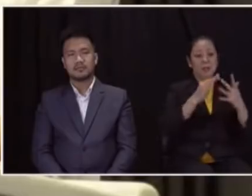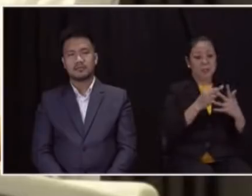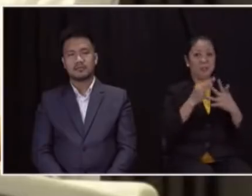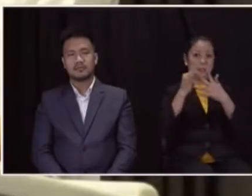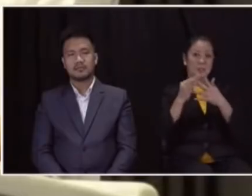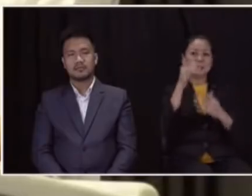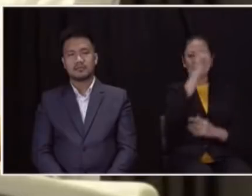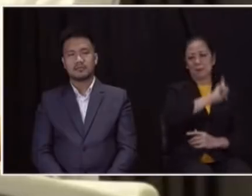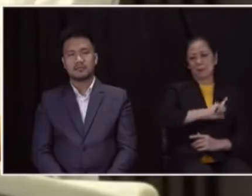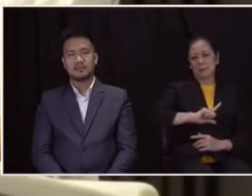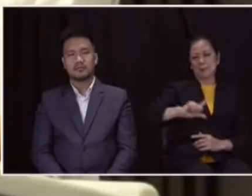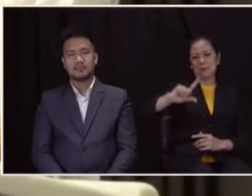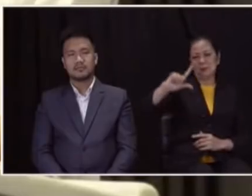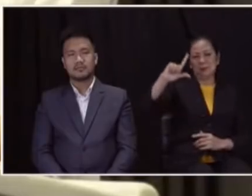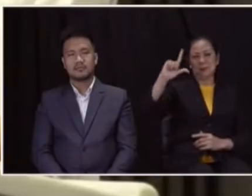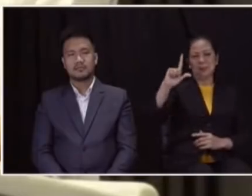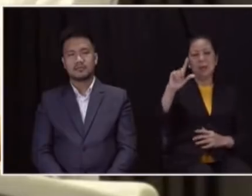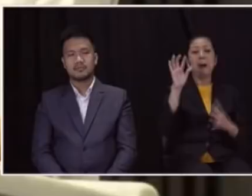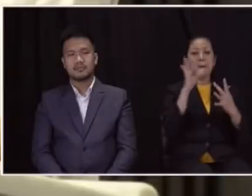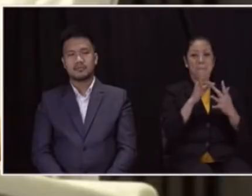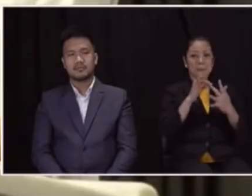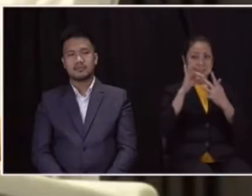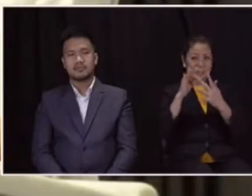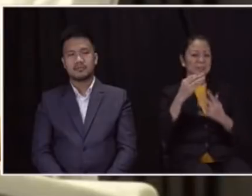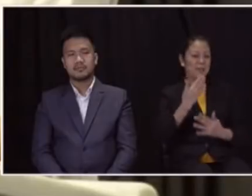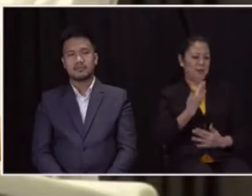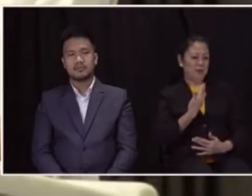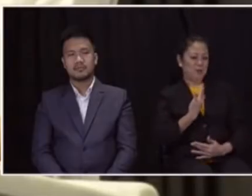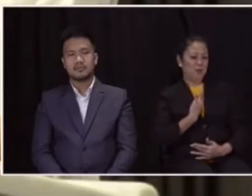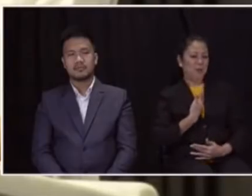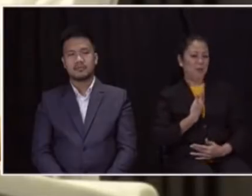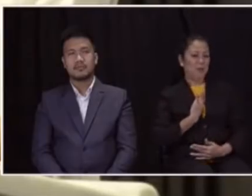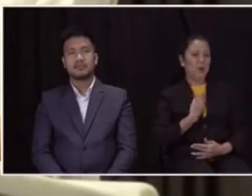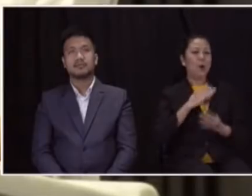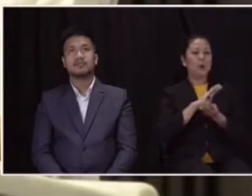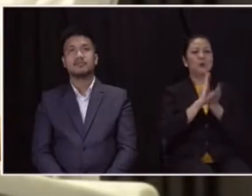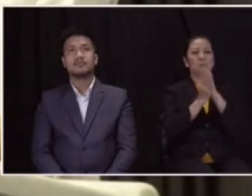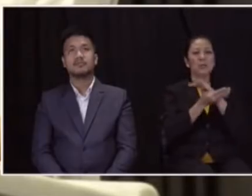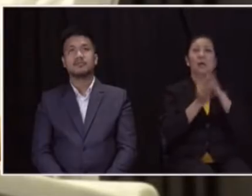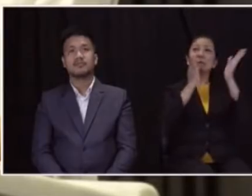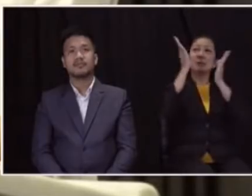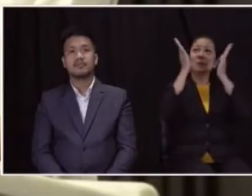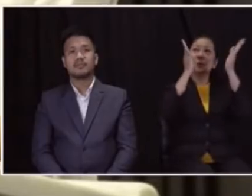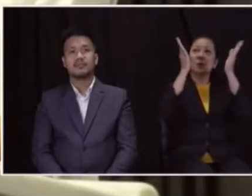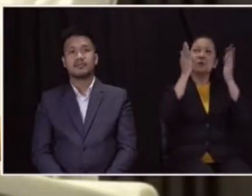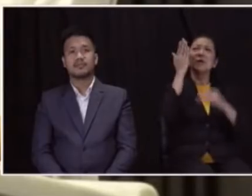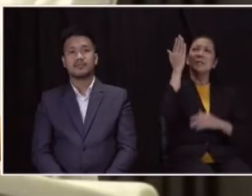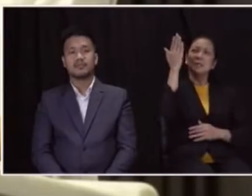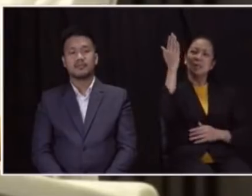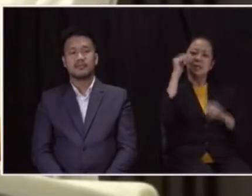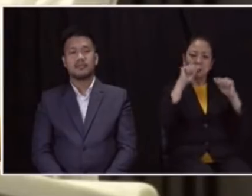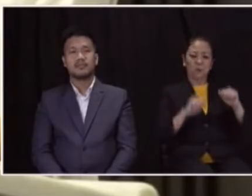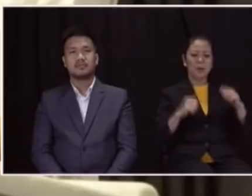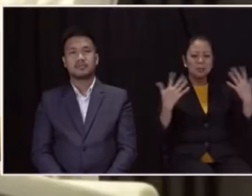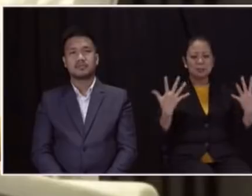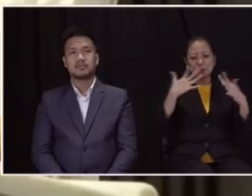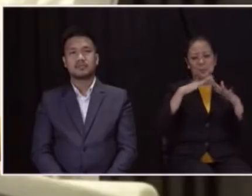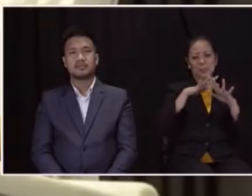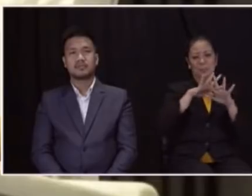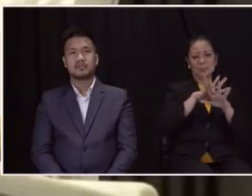ng Panginoon. Pinili niya ako para maging lingkod niya upang tipunin